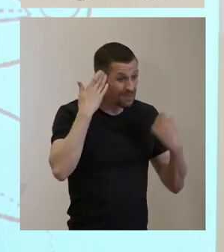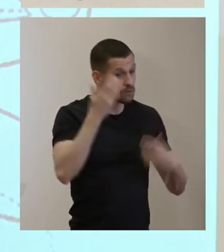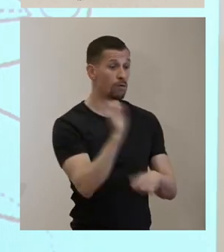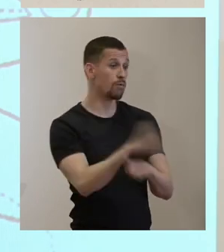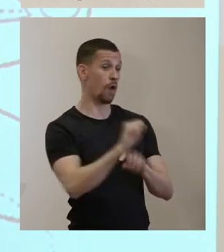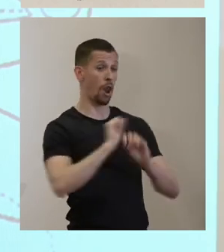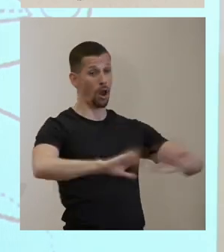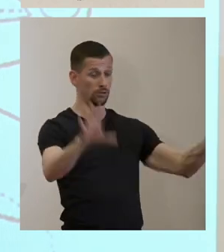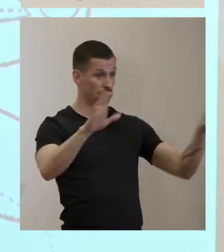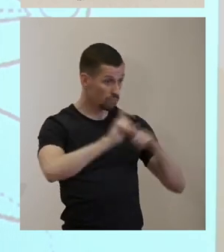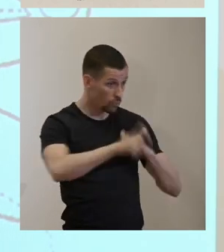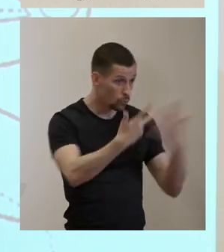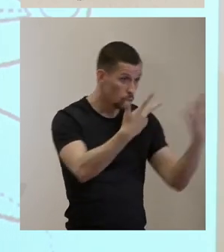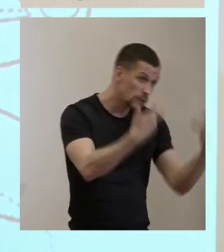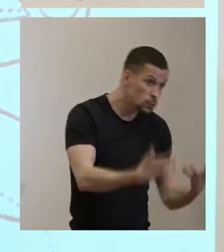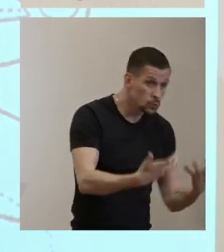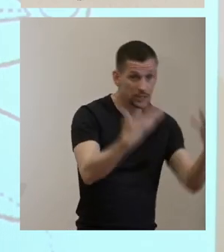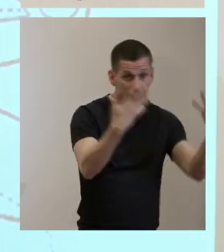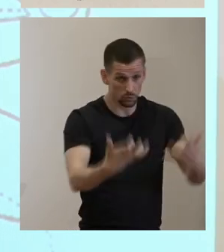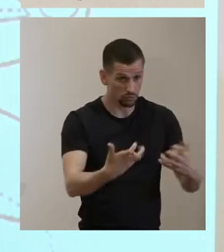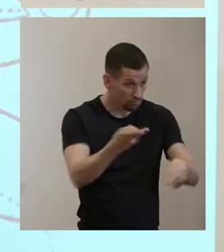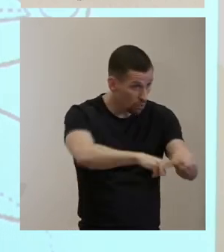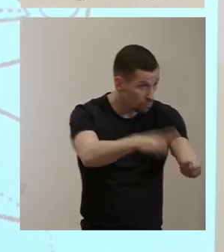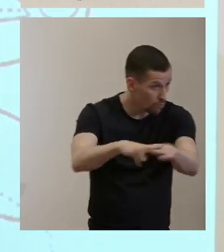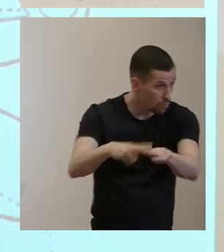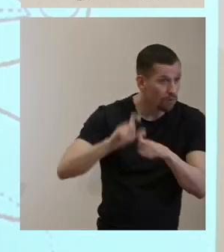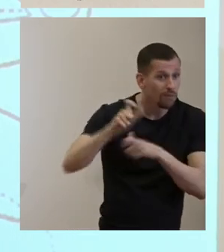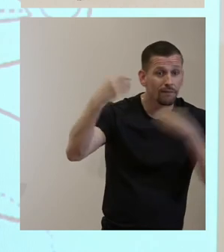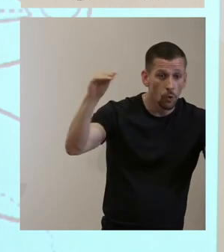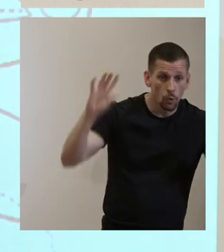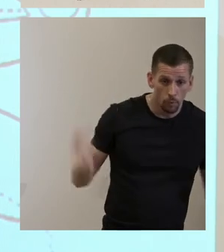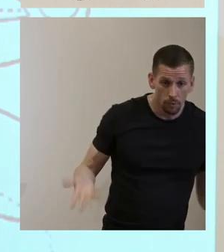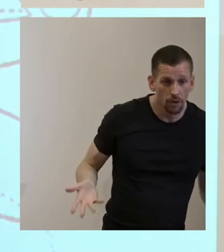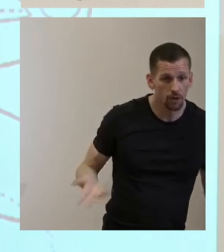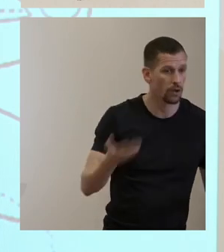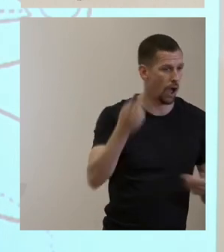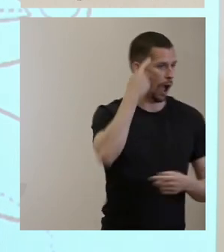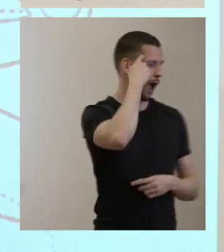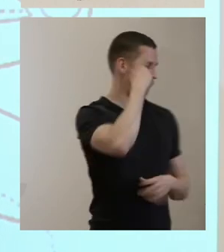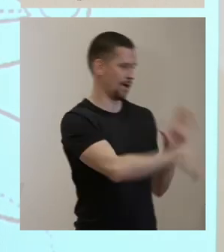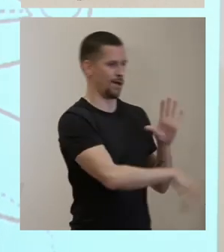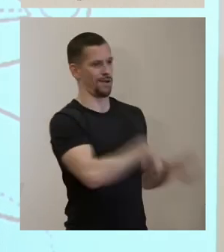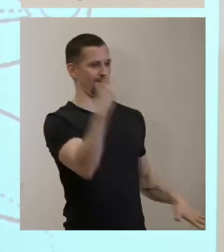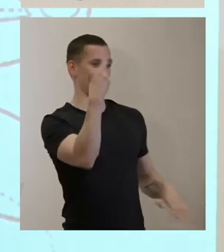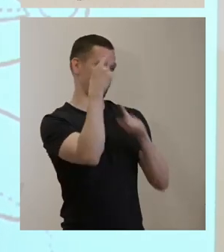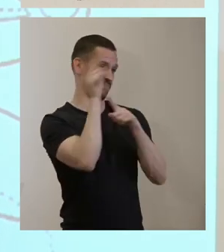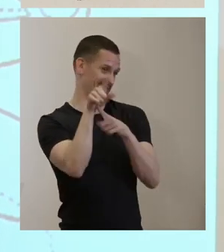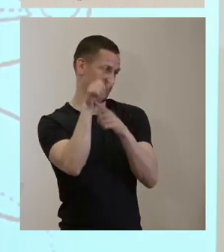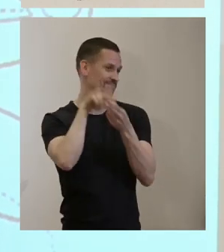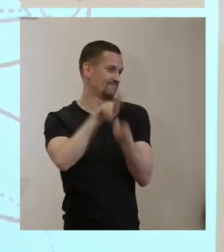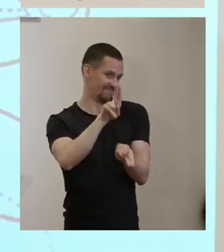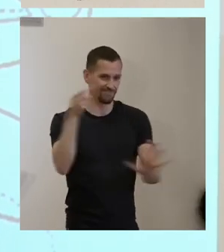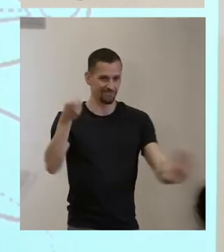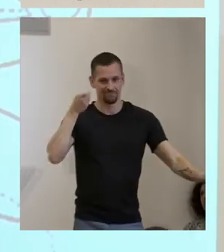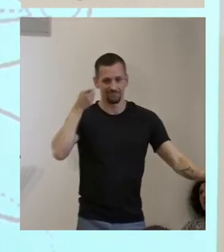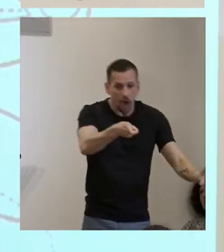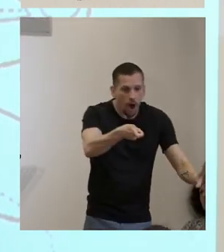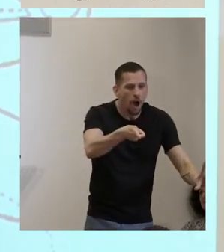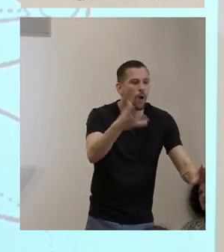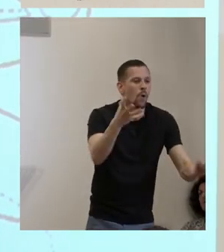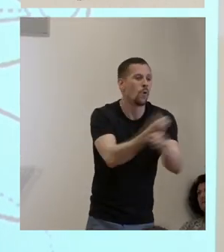Le speculum oris était donc pensé comme un instrument de vie. Il fallait maintenir les Africains en vie. Il fallait que les corps soient en état